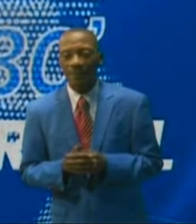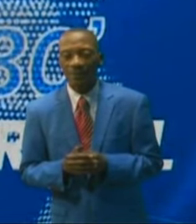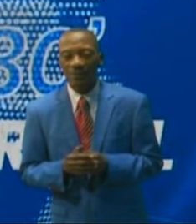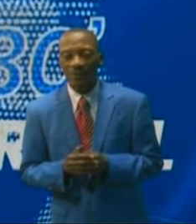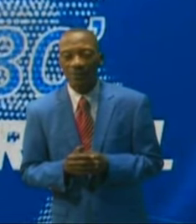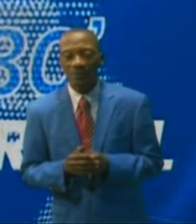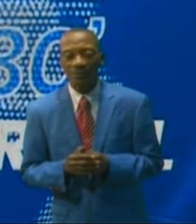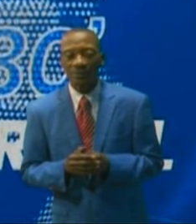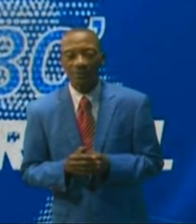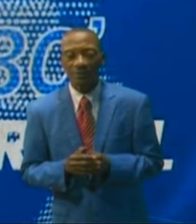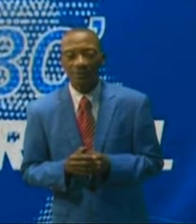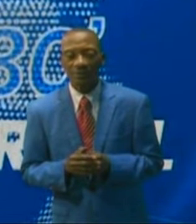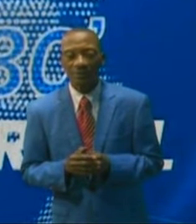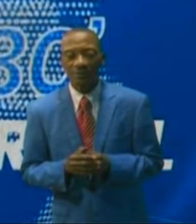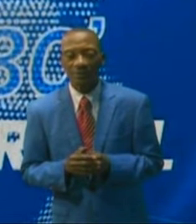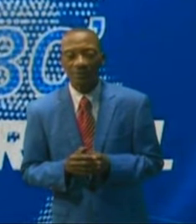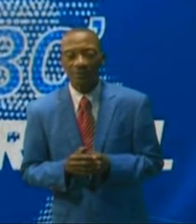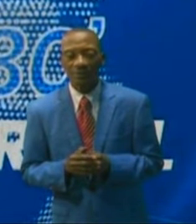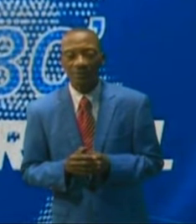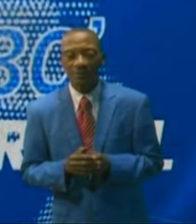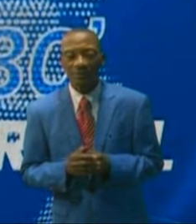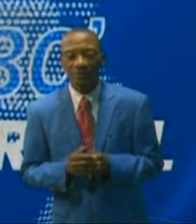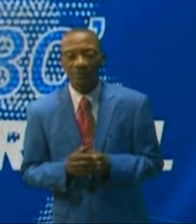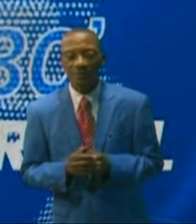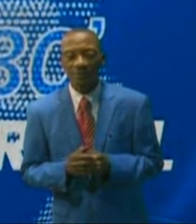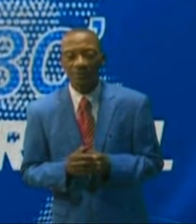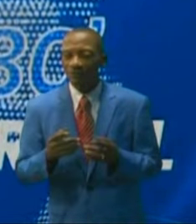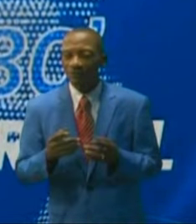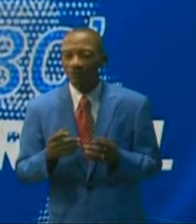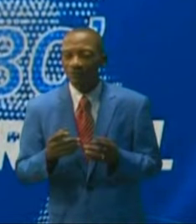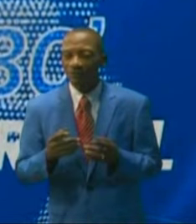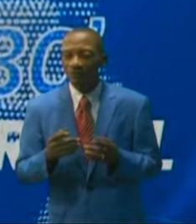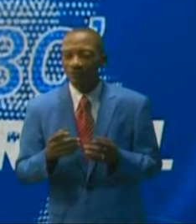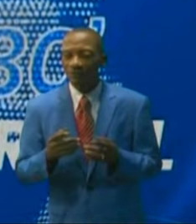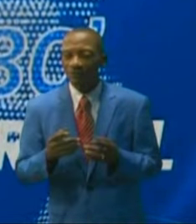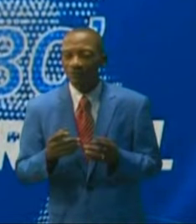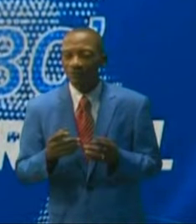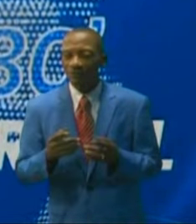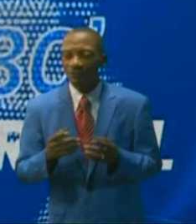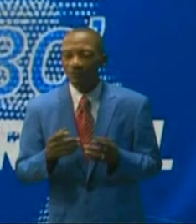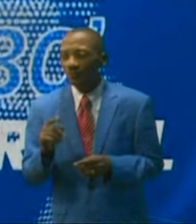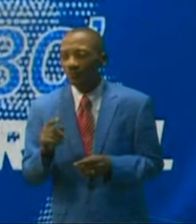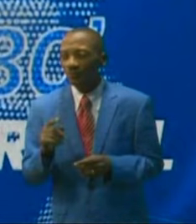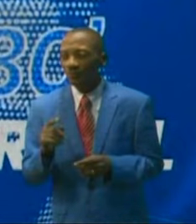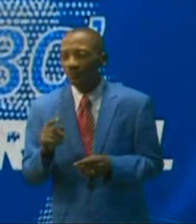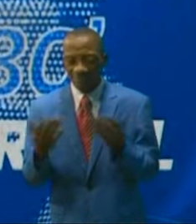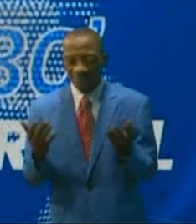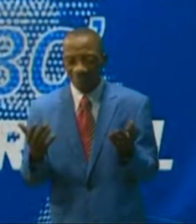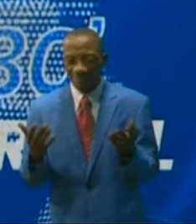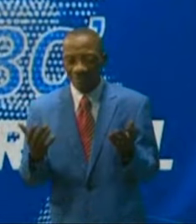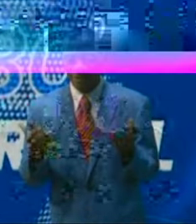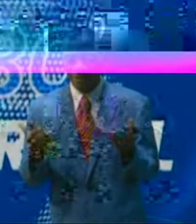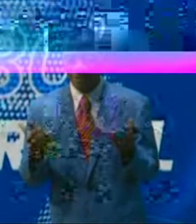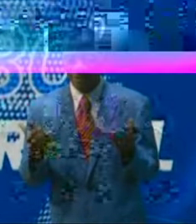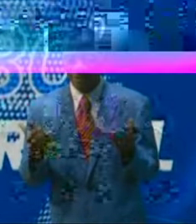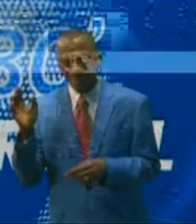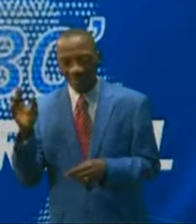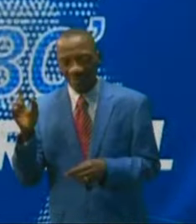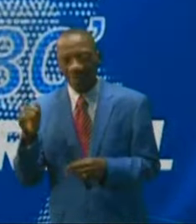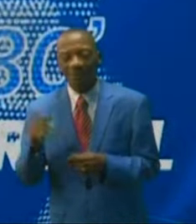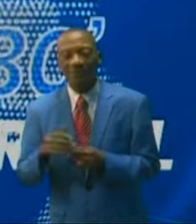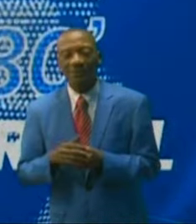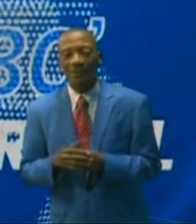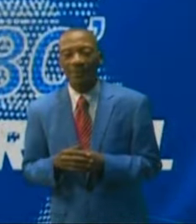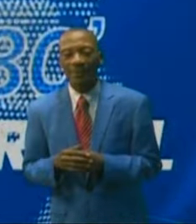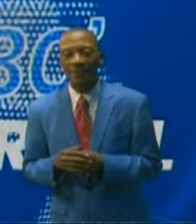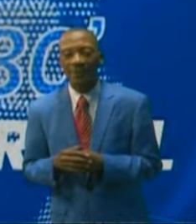modernisation de certaines villes de Kinshasa, elle s'est le long de ces travaux, s'inquiète aujourd'hui. Quelques